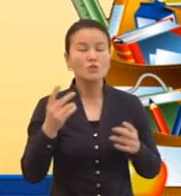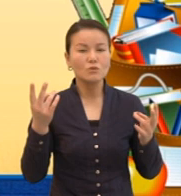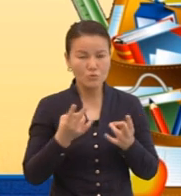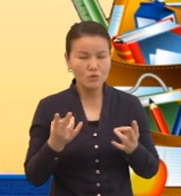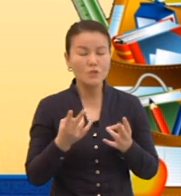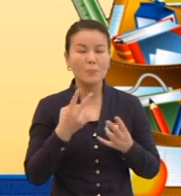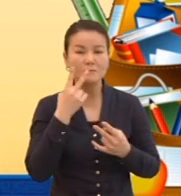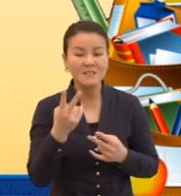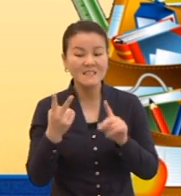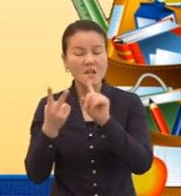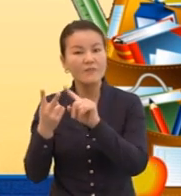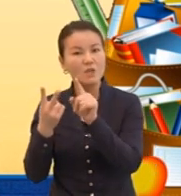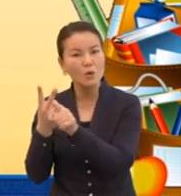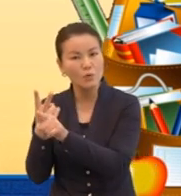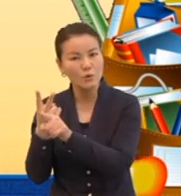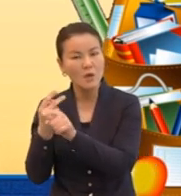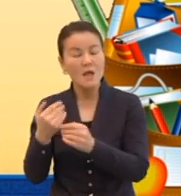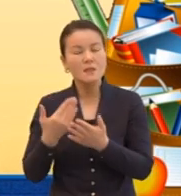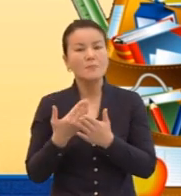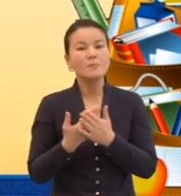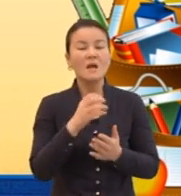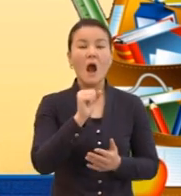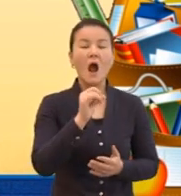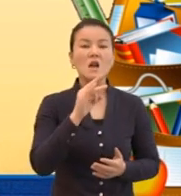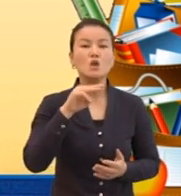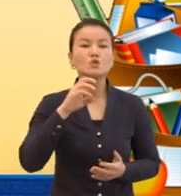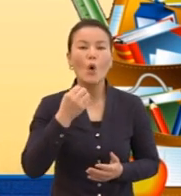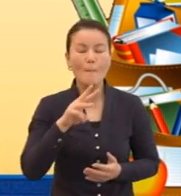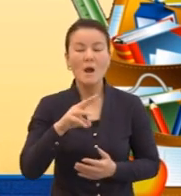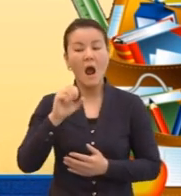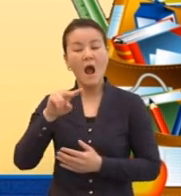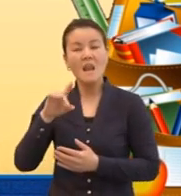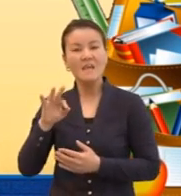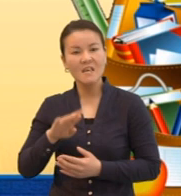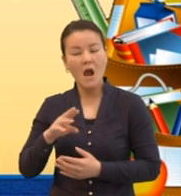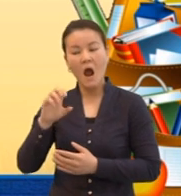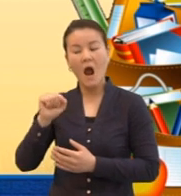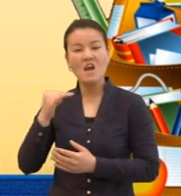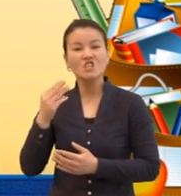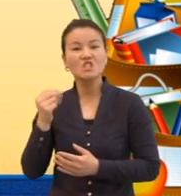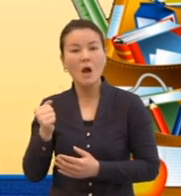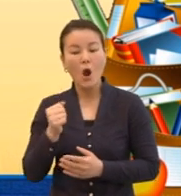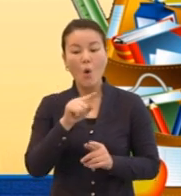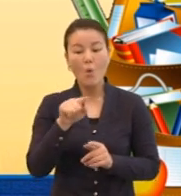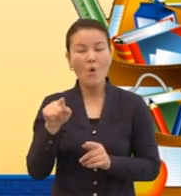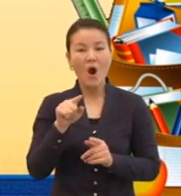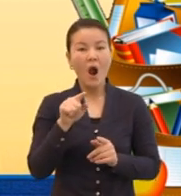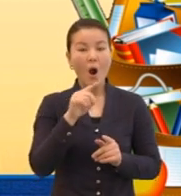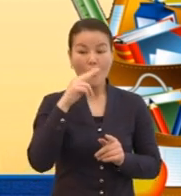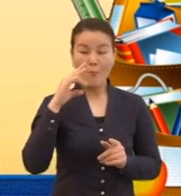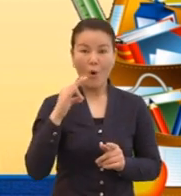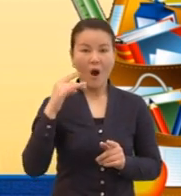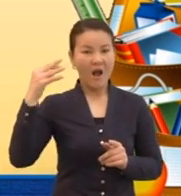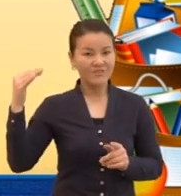необходимо посмотреть на вторую. Например, Артем, Алия, Айша. По алфавиту получится